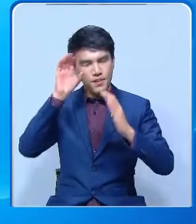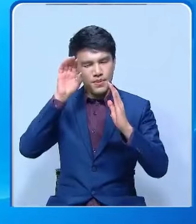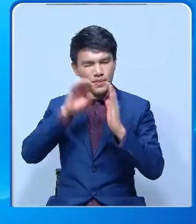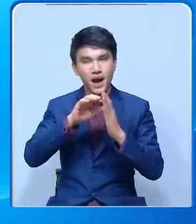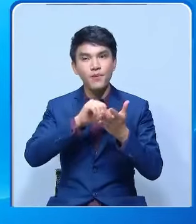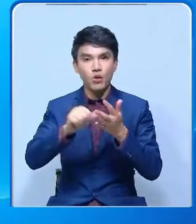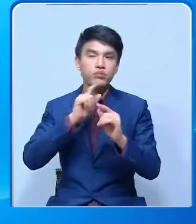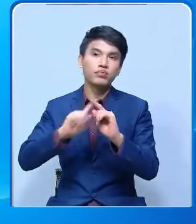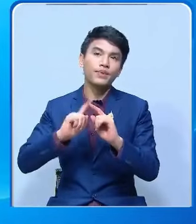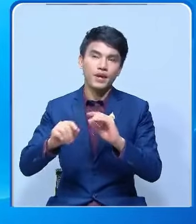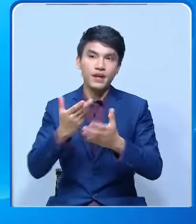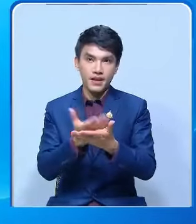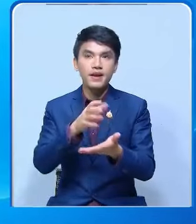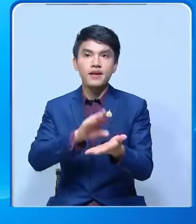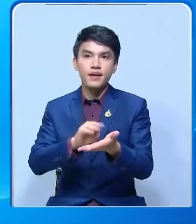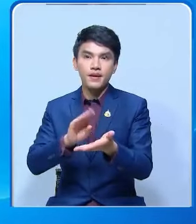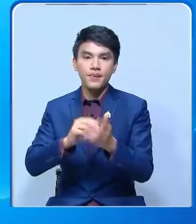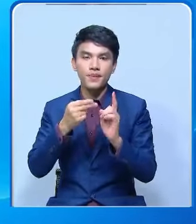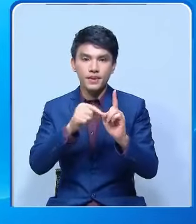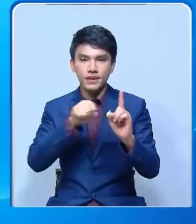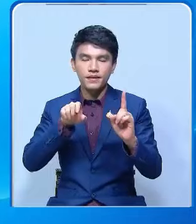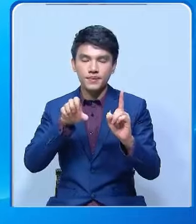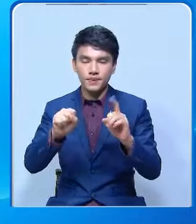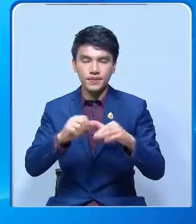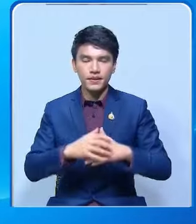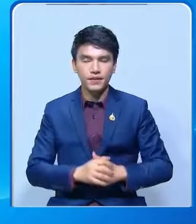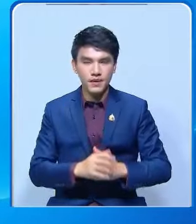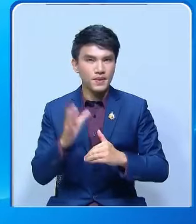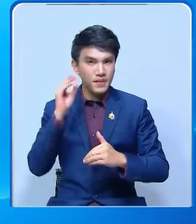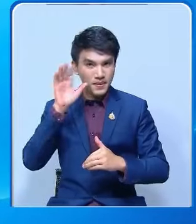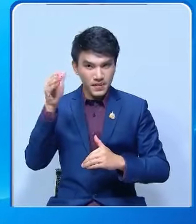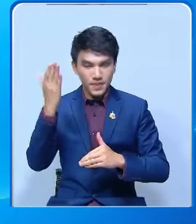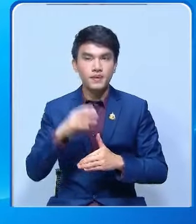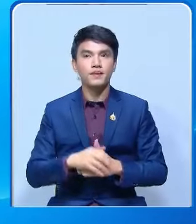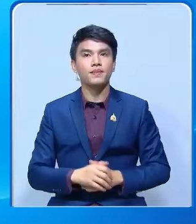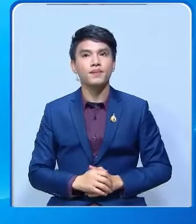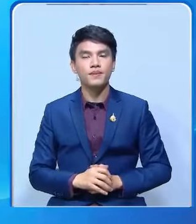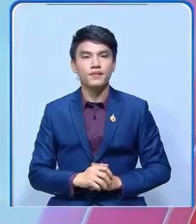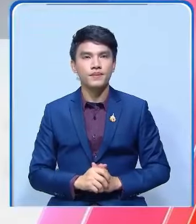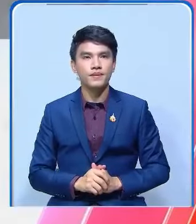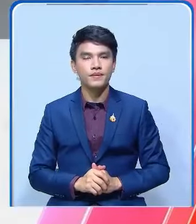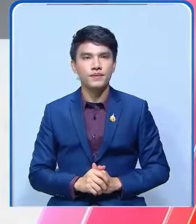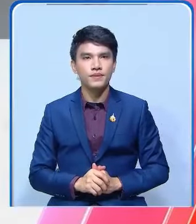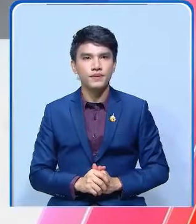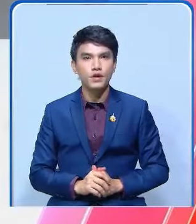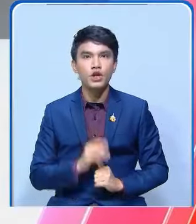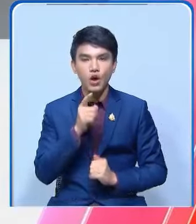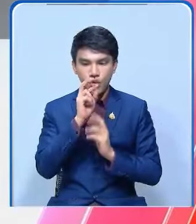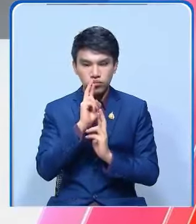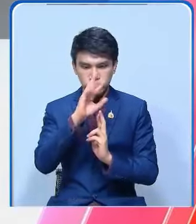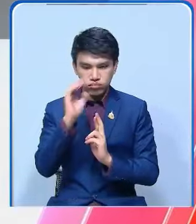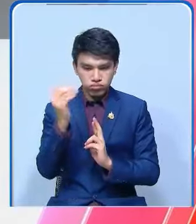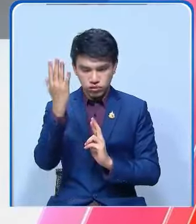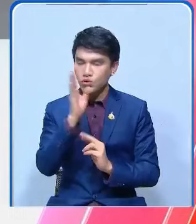ทเรียกเงินได้ตั้งแต่หลักหมื่นถึงหลักแสนฟังเสียงครับ แต่ว่าต้องพึงระวังว่าถ้า